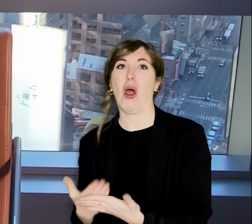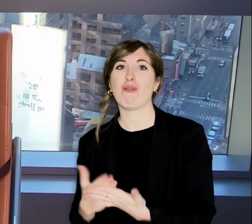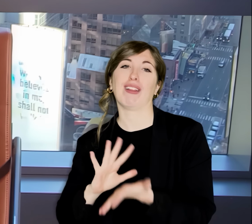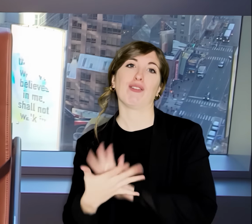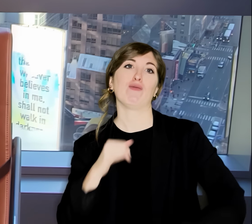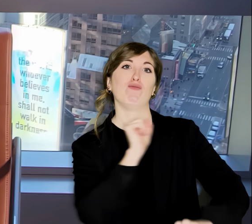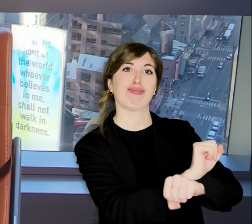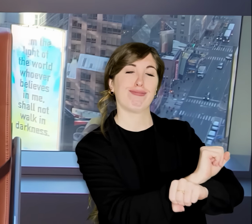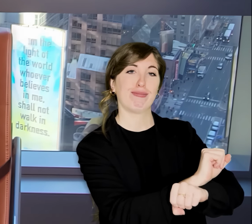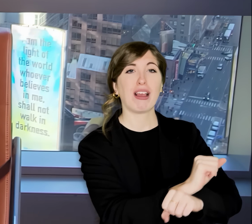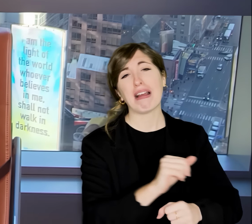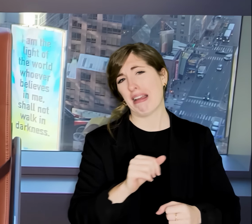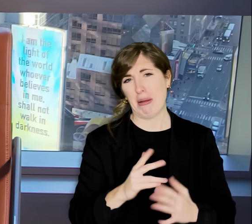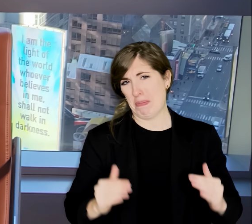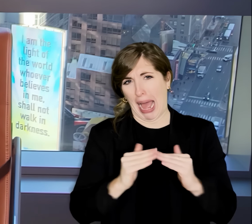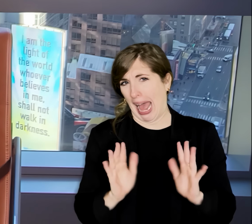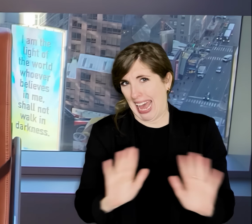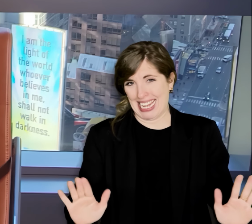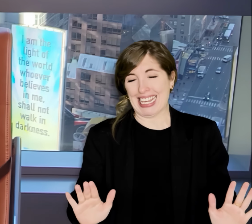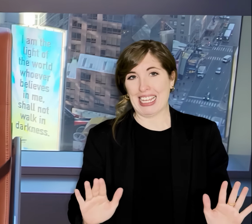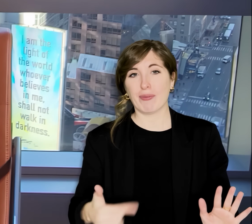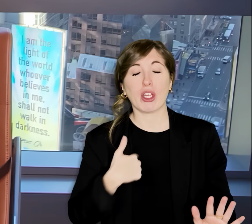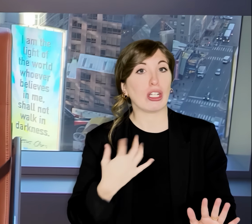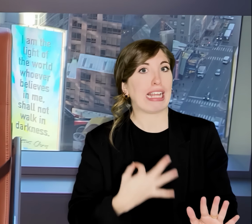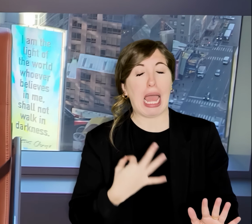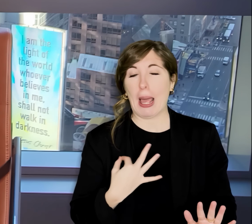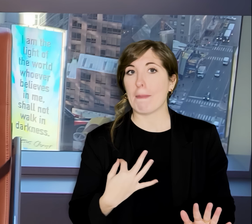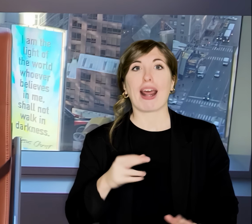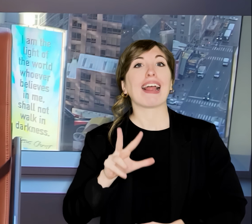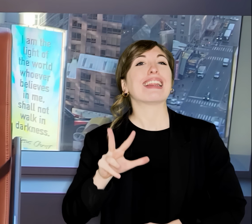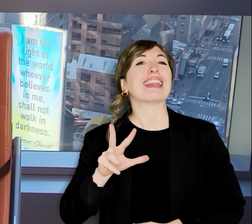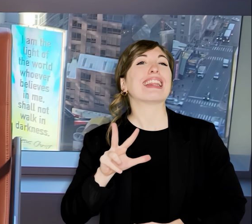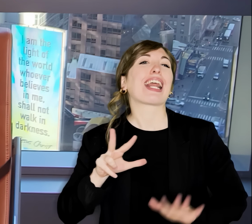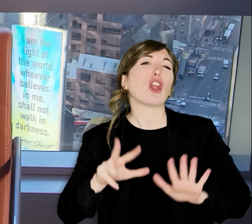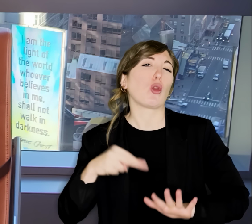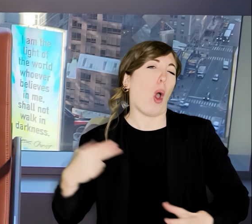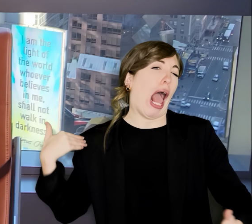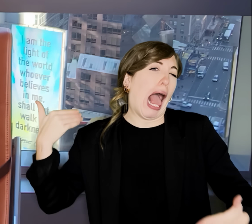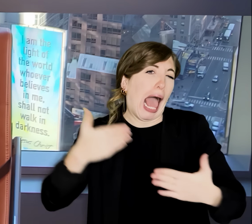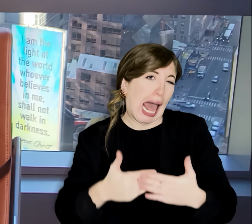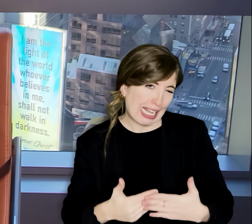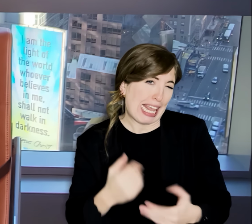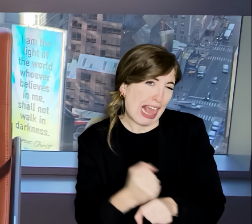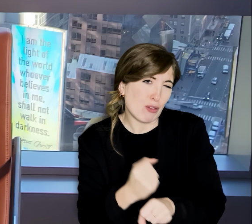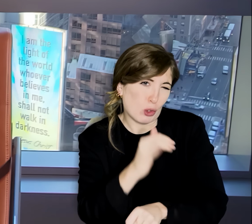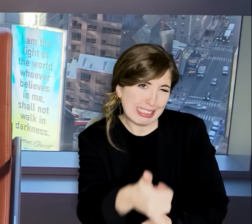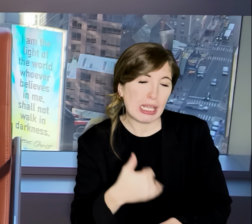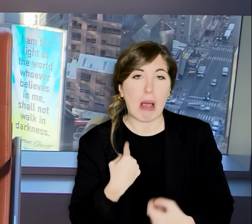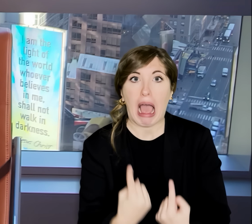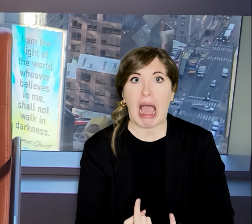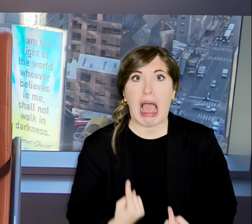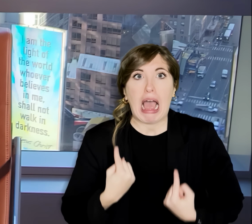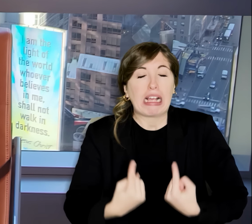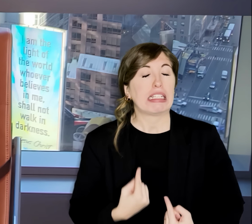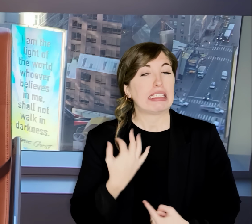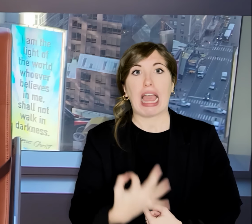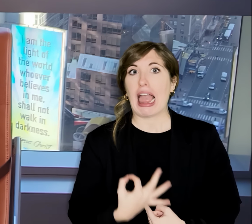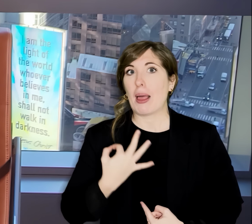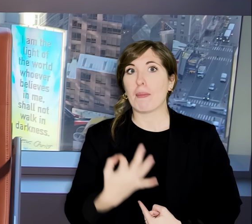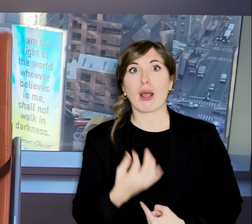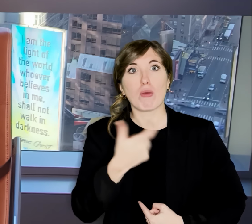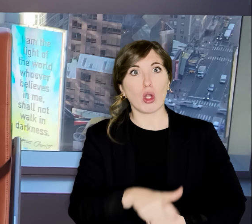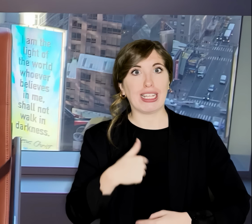io aspetto sempre tra di con ansia nonostante i 38 anni passati l'esame istologico Perché Perché oramai qu diciamo neo